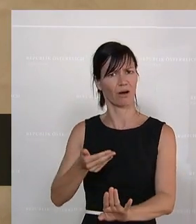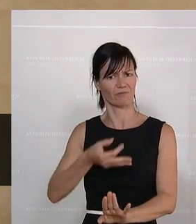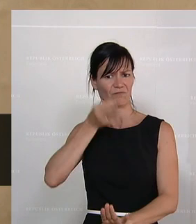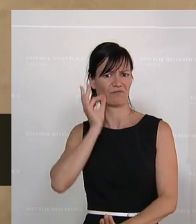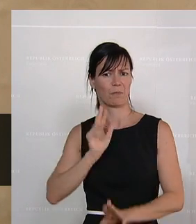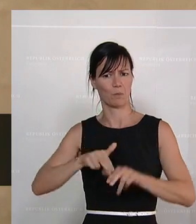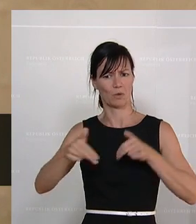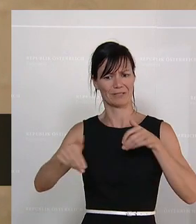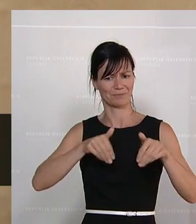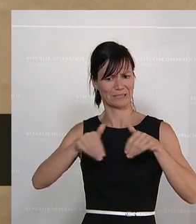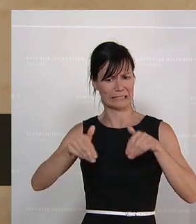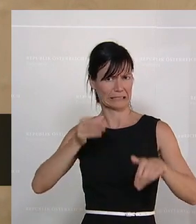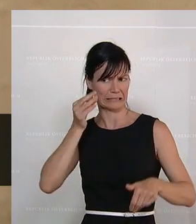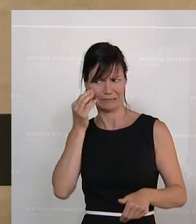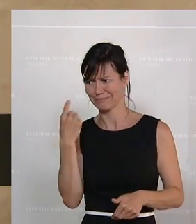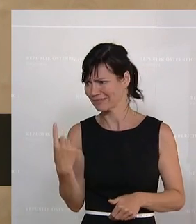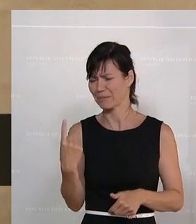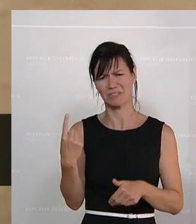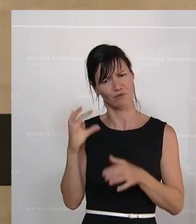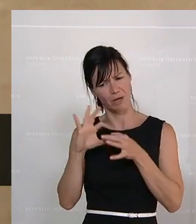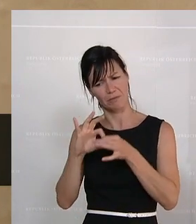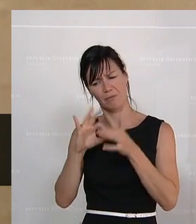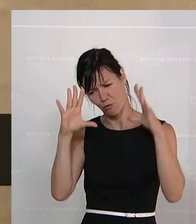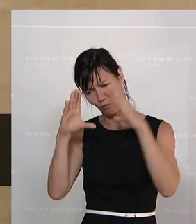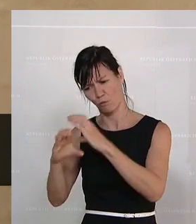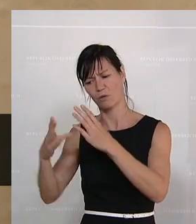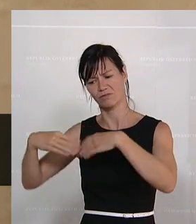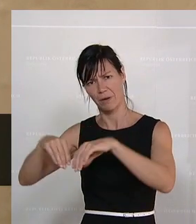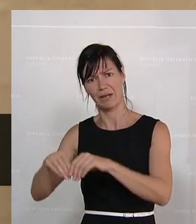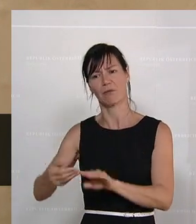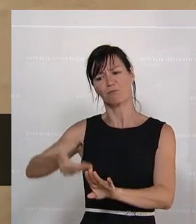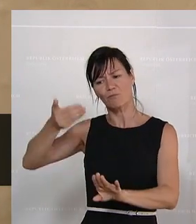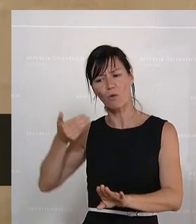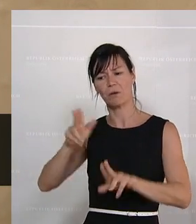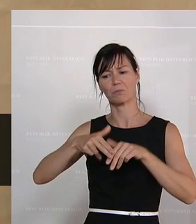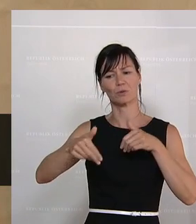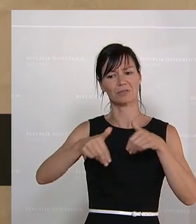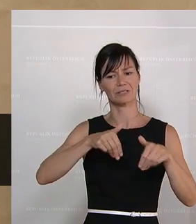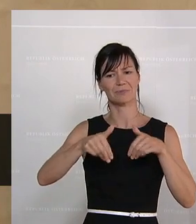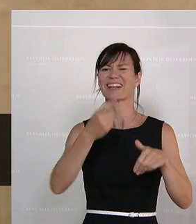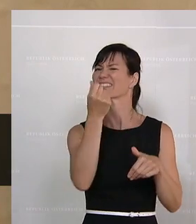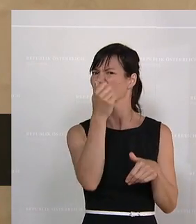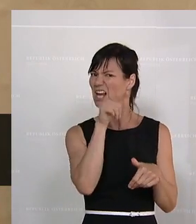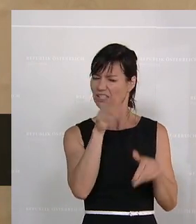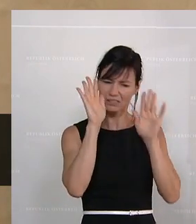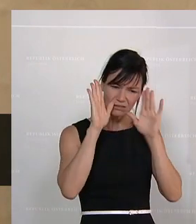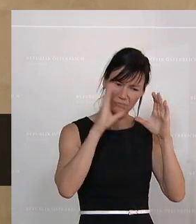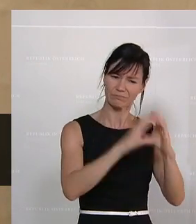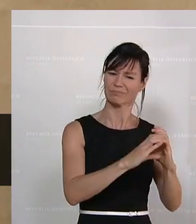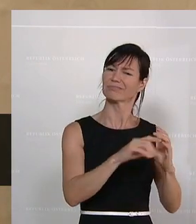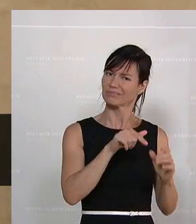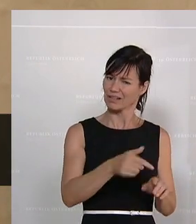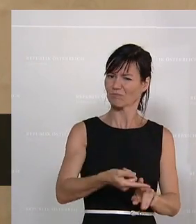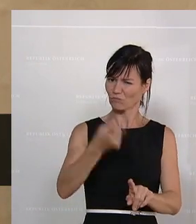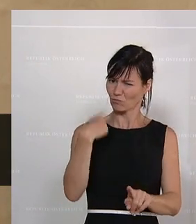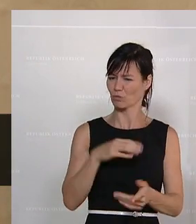bundesministerin gerade für die familie gemacht und der herr finanzminister vorher auch aber ich glaube man sollte etwas mich